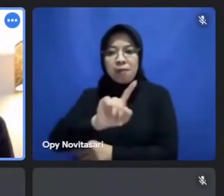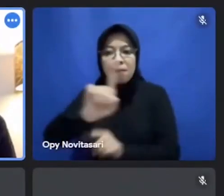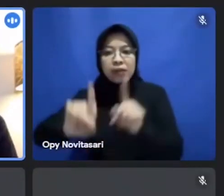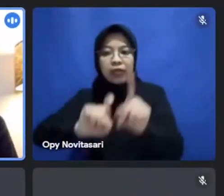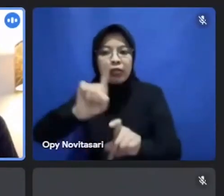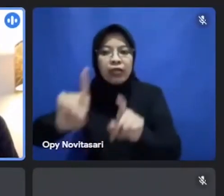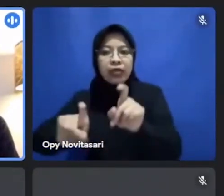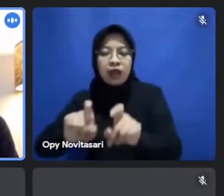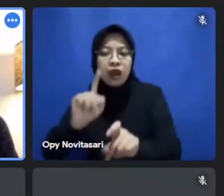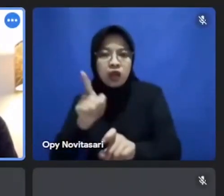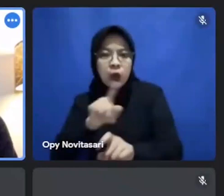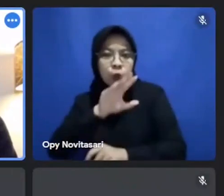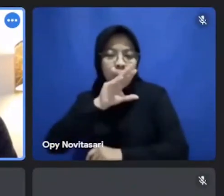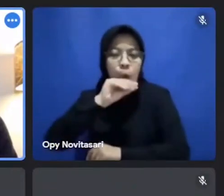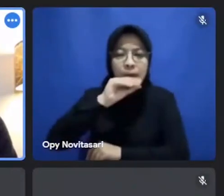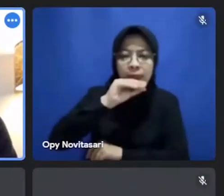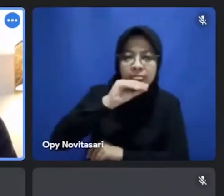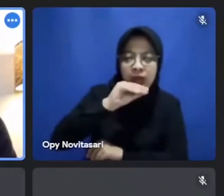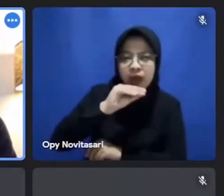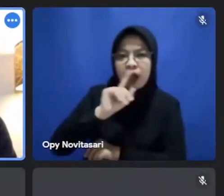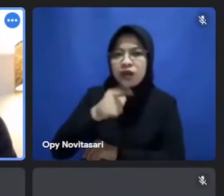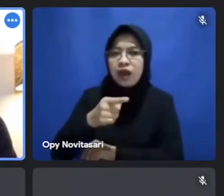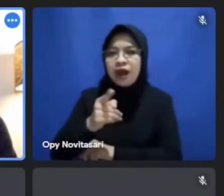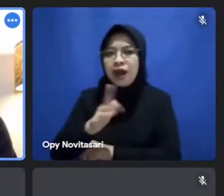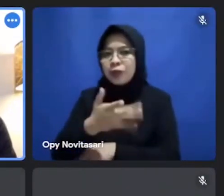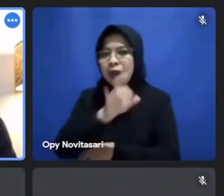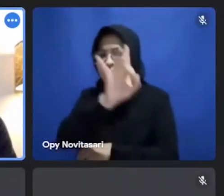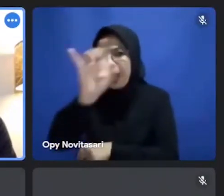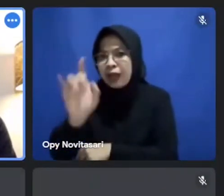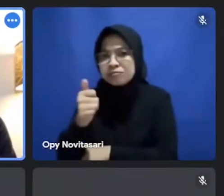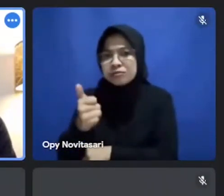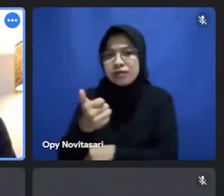pertanyaan komentar